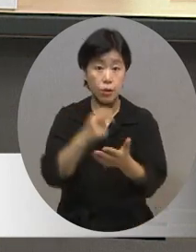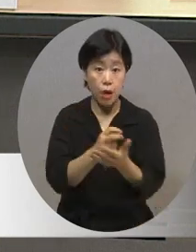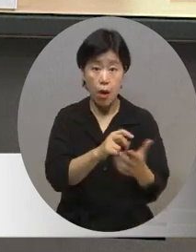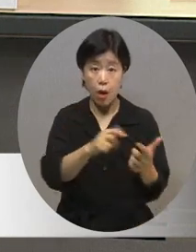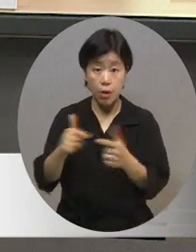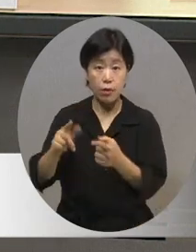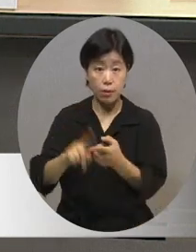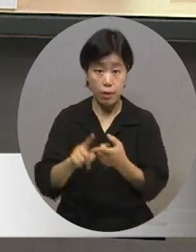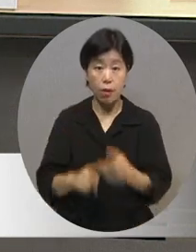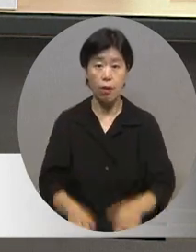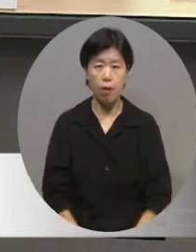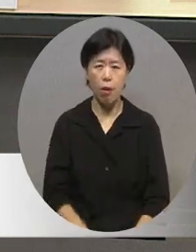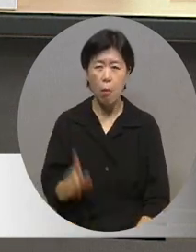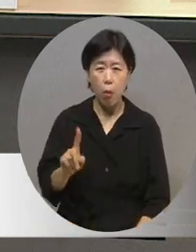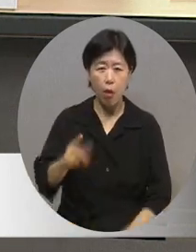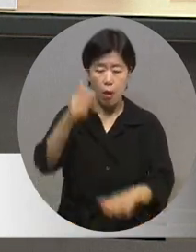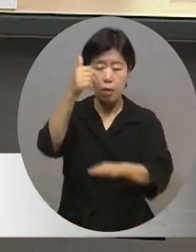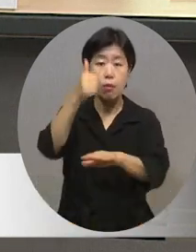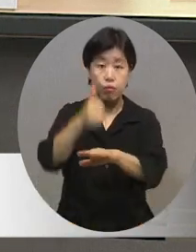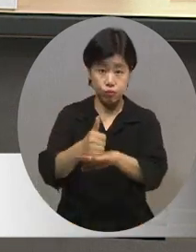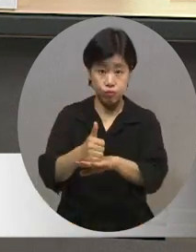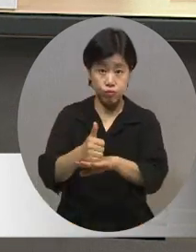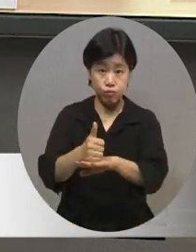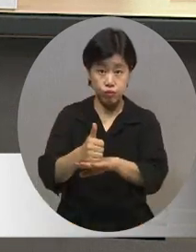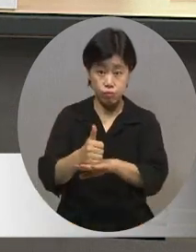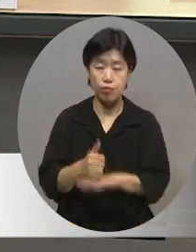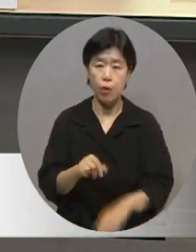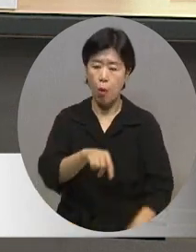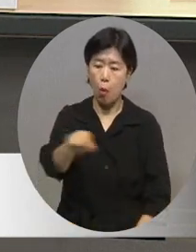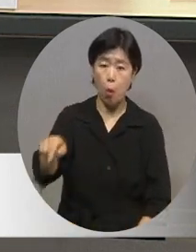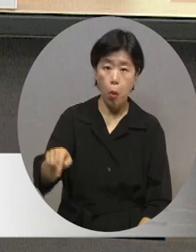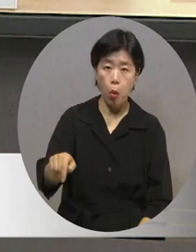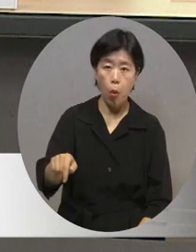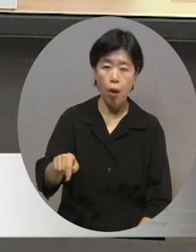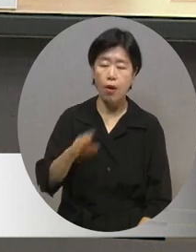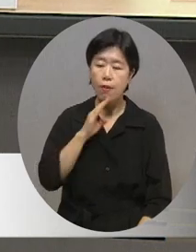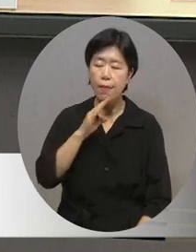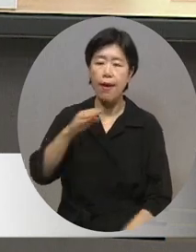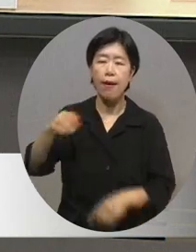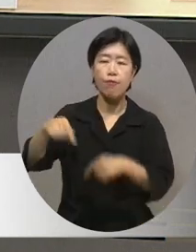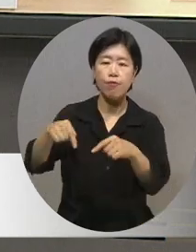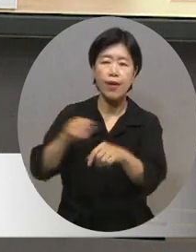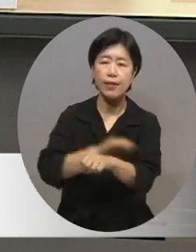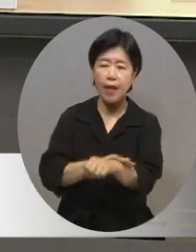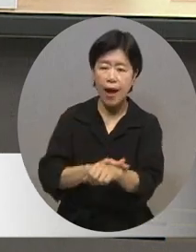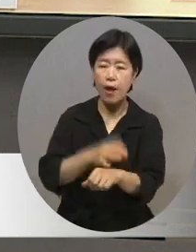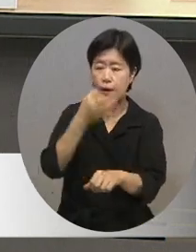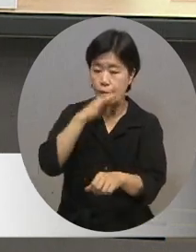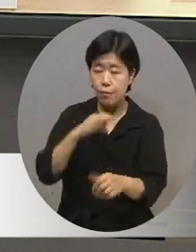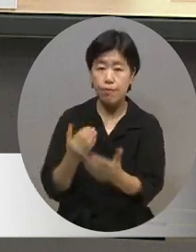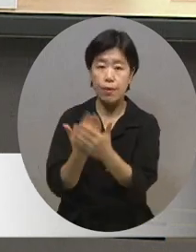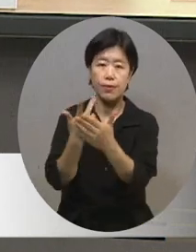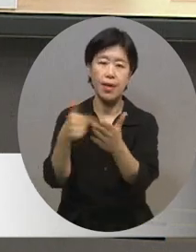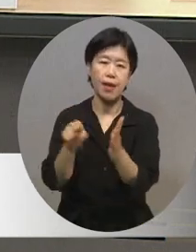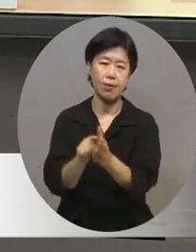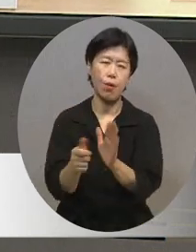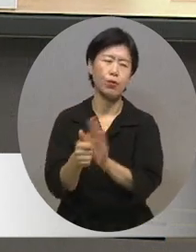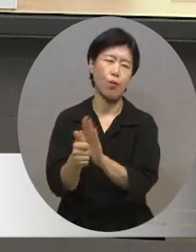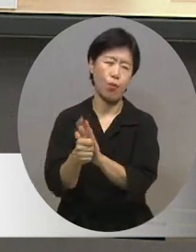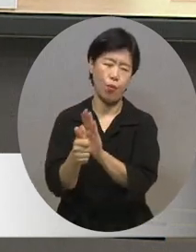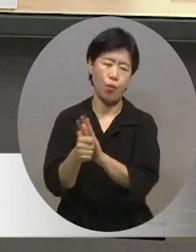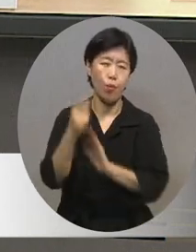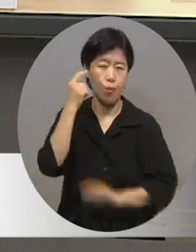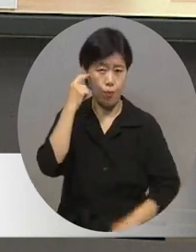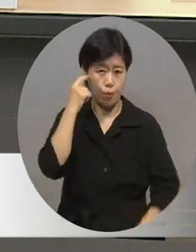그래서 결국적으로 정말 우리 기발이 경영 효율성을 향상시키기 위해서 혁신팀이 정말 잘 운영돼서